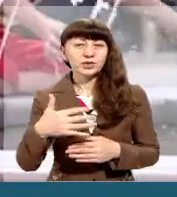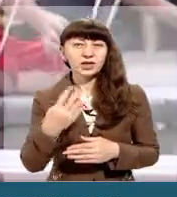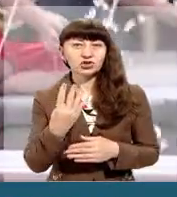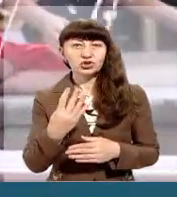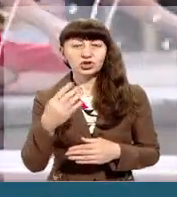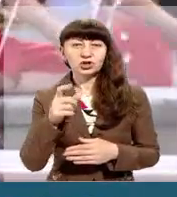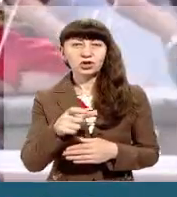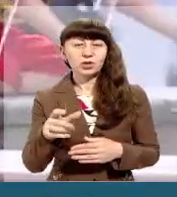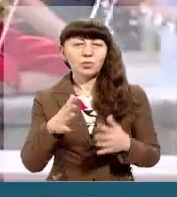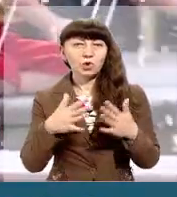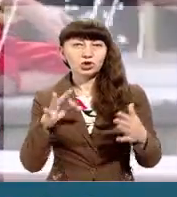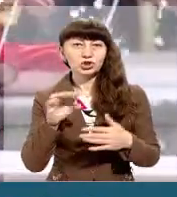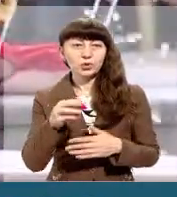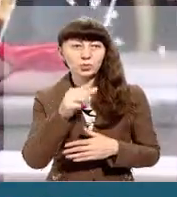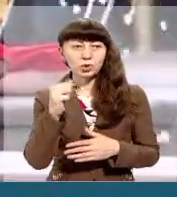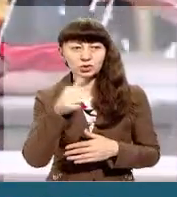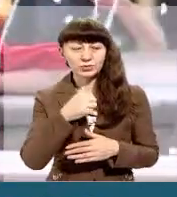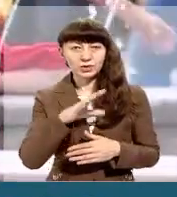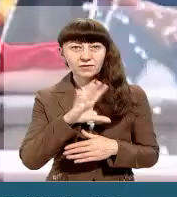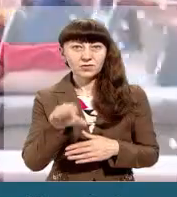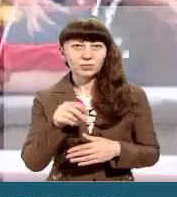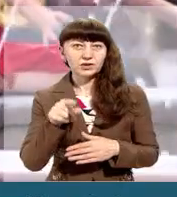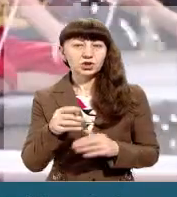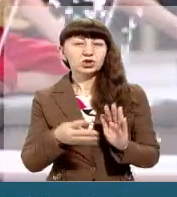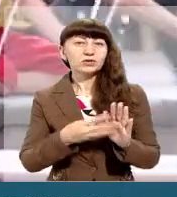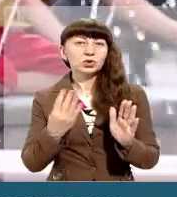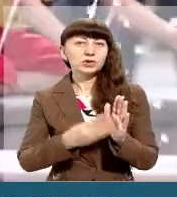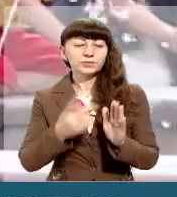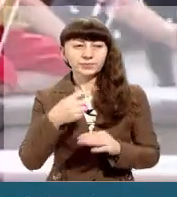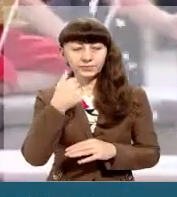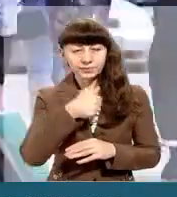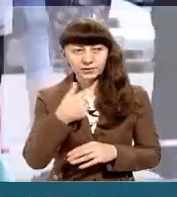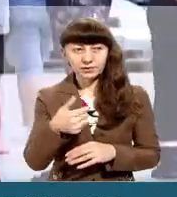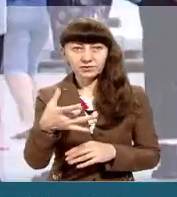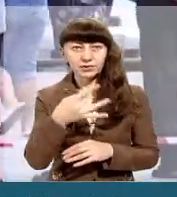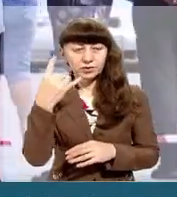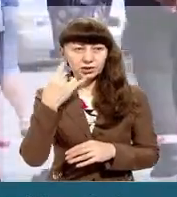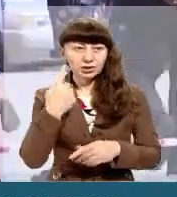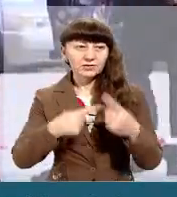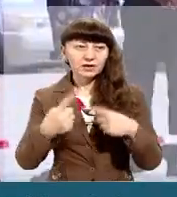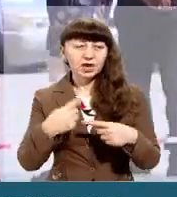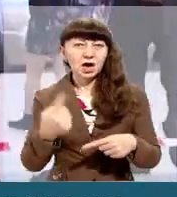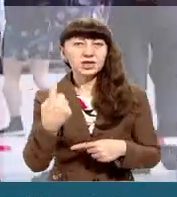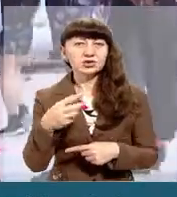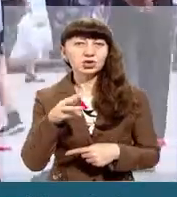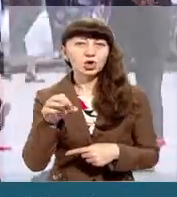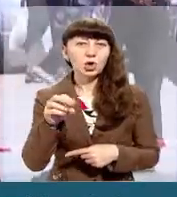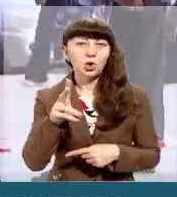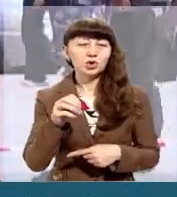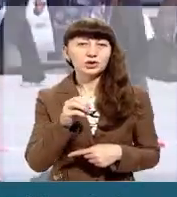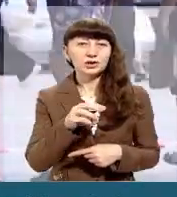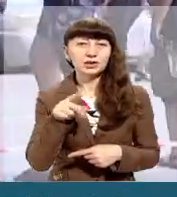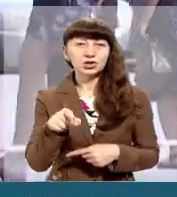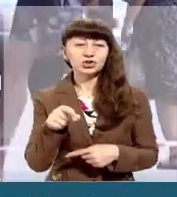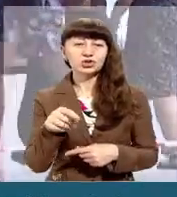554 человека больше, чем в прошлом году. В общем, с 1991 года в республику вернулись более 1 миллиона тысяч